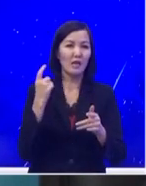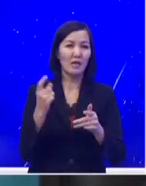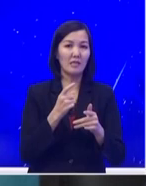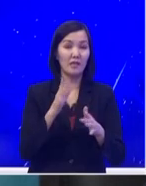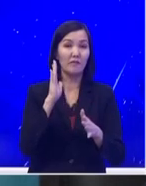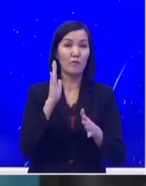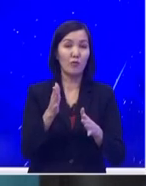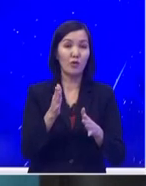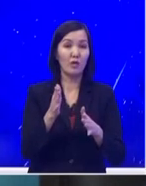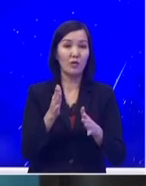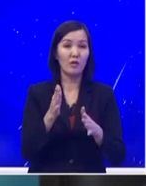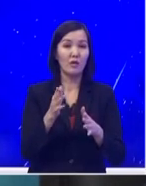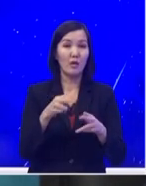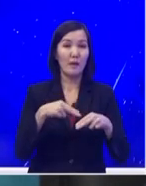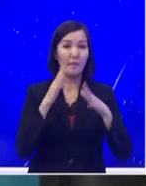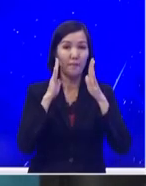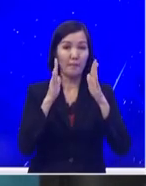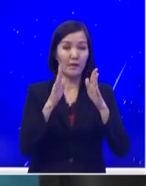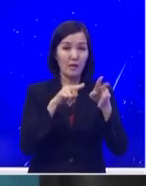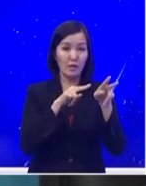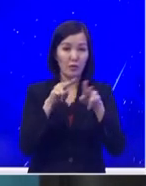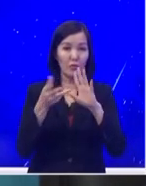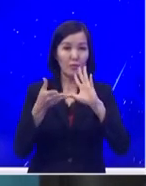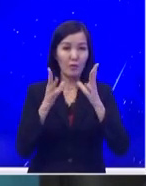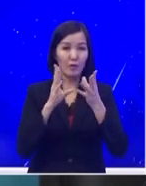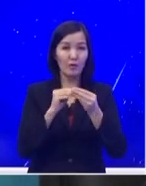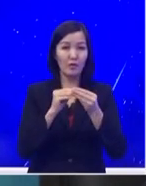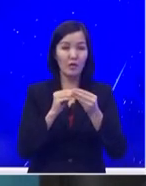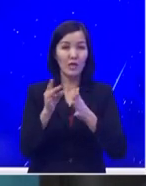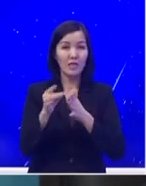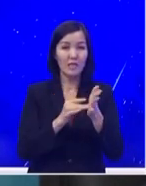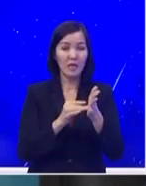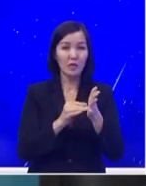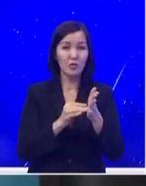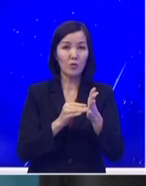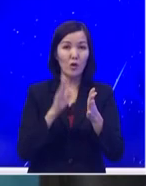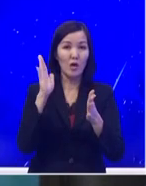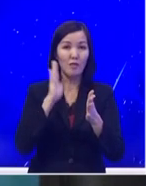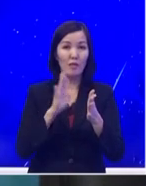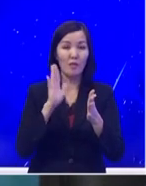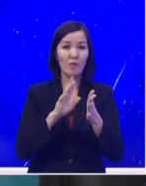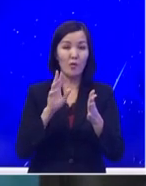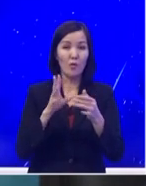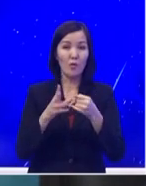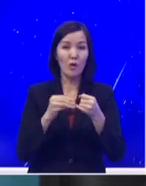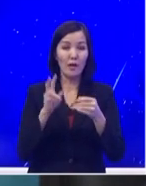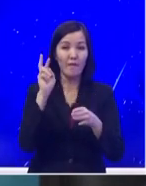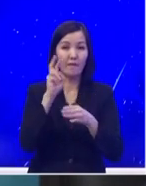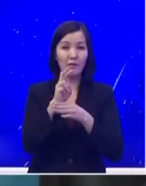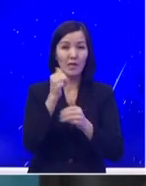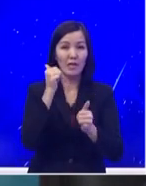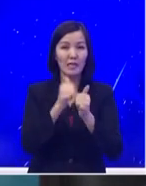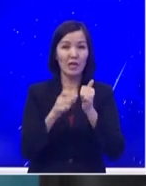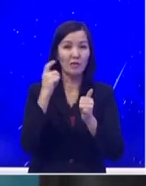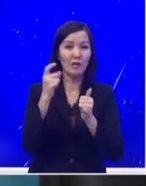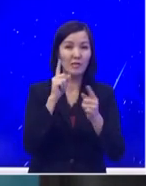будет мониториться. Вы как посевную отведете, мы сразу на поле выезжаем, в каждый район. С каждым крестьянином